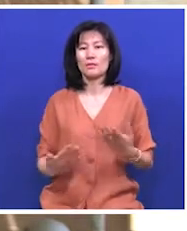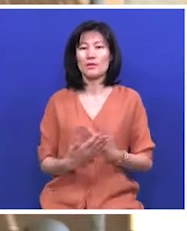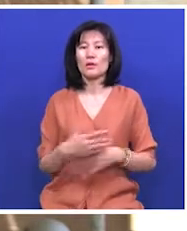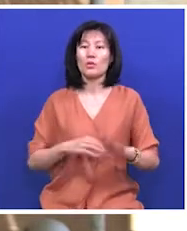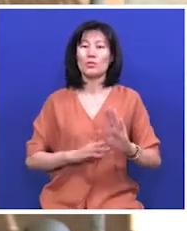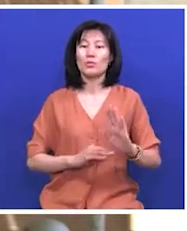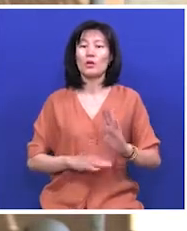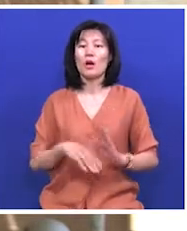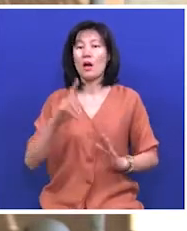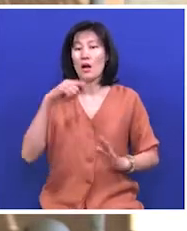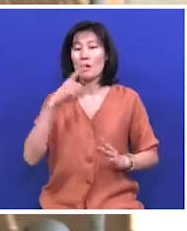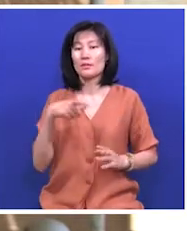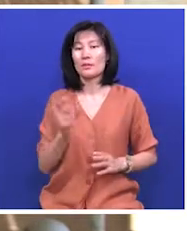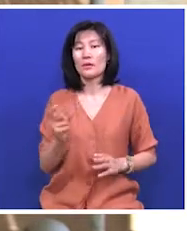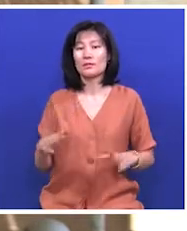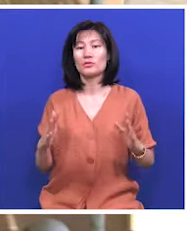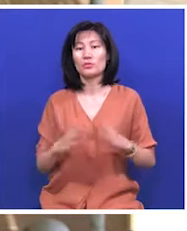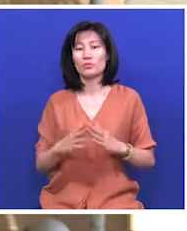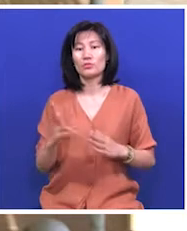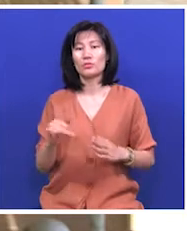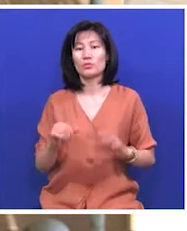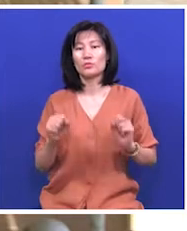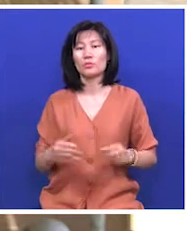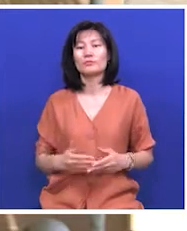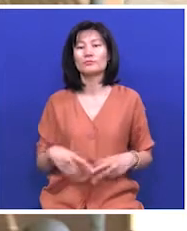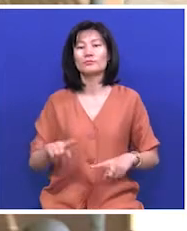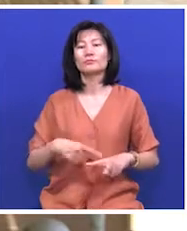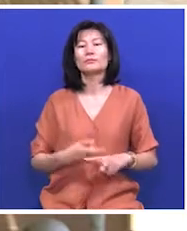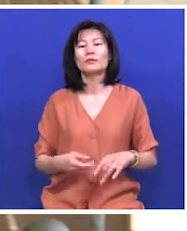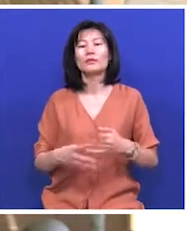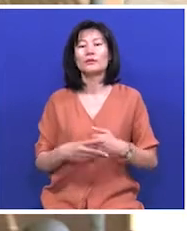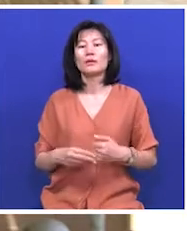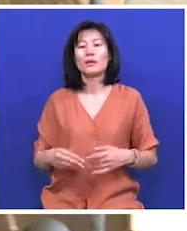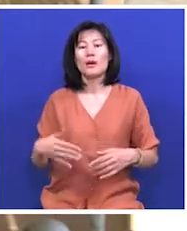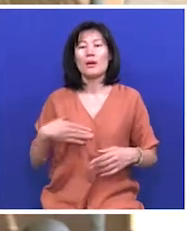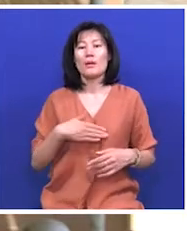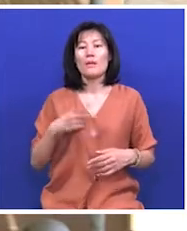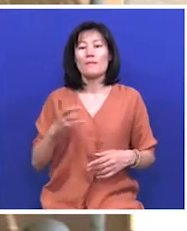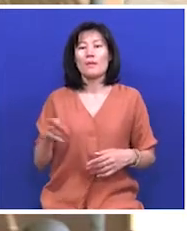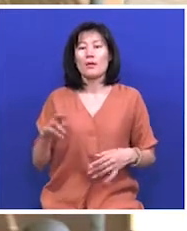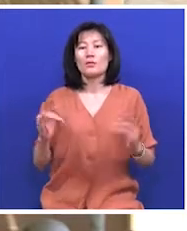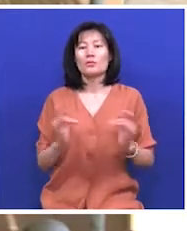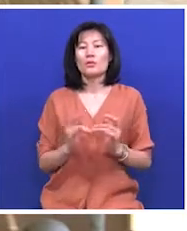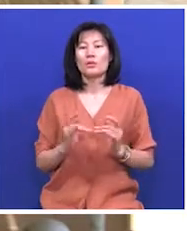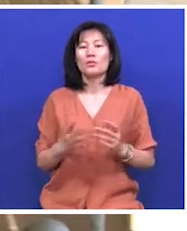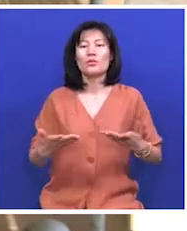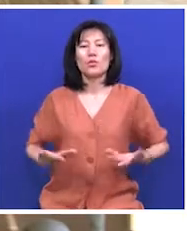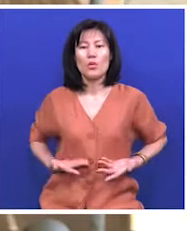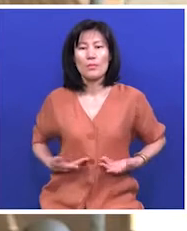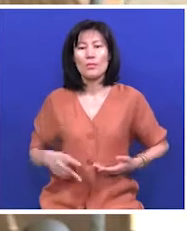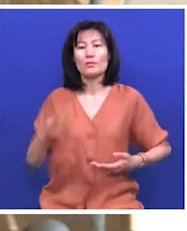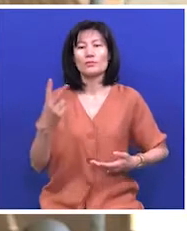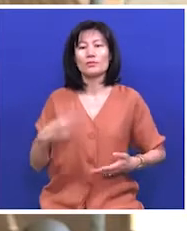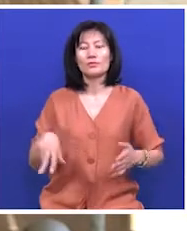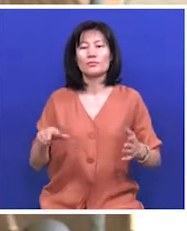мәселені мен жаңа көтердім. Сол адамдарға үй берілсе деп. Ондай бұл жерде банияда тұрған, общежитияда